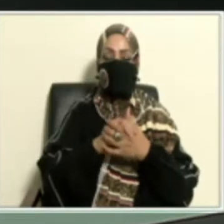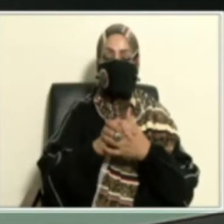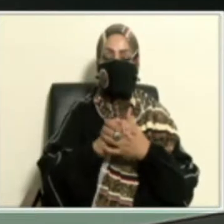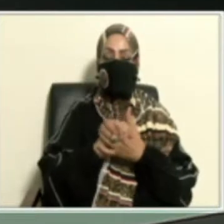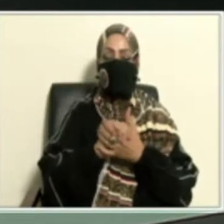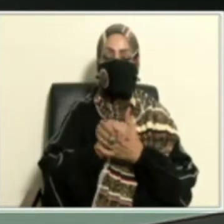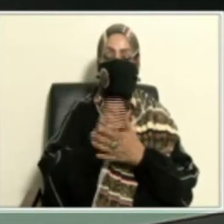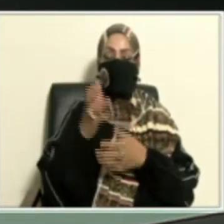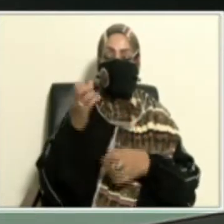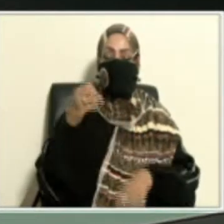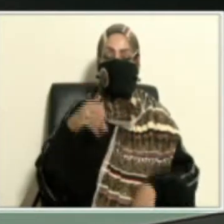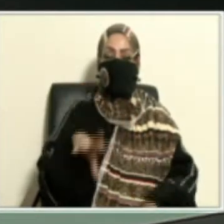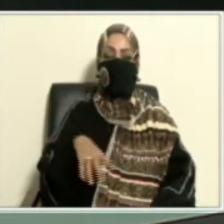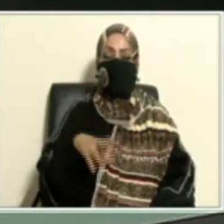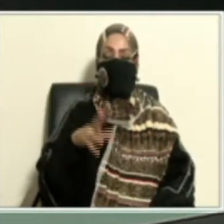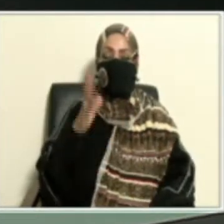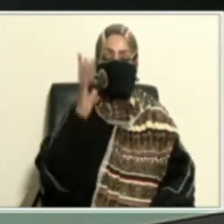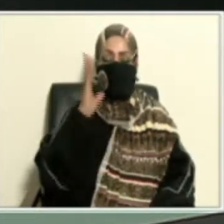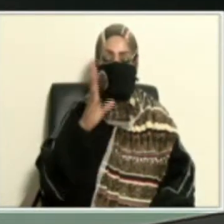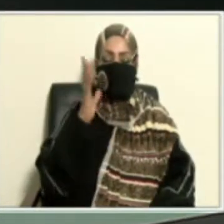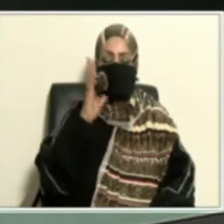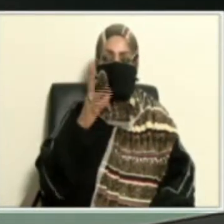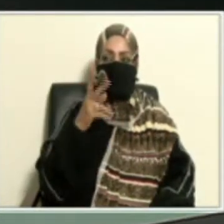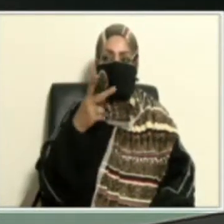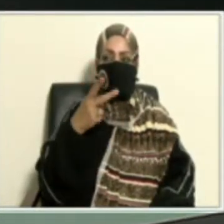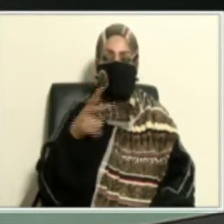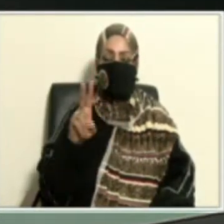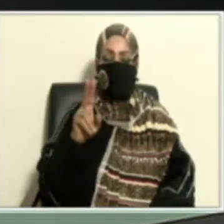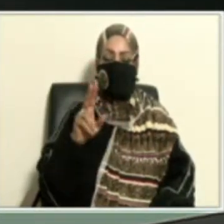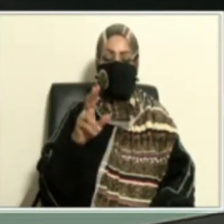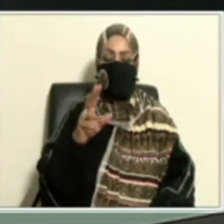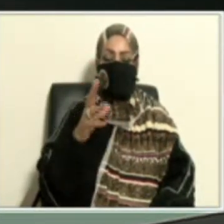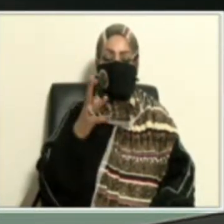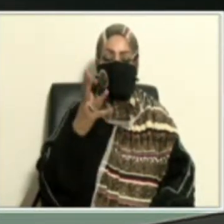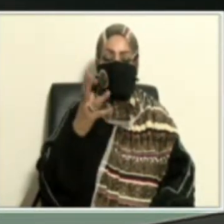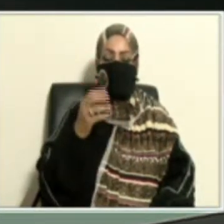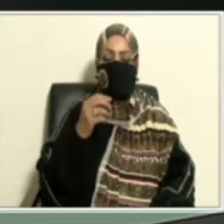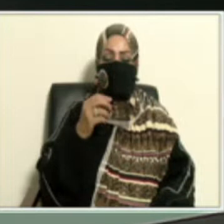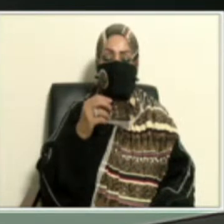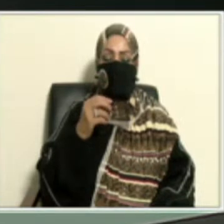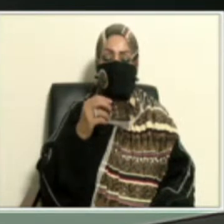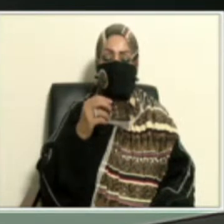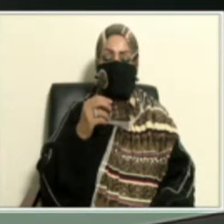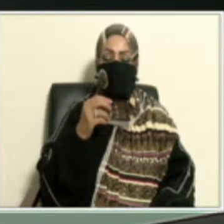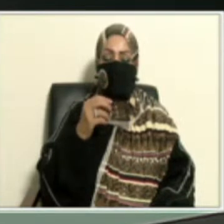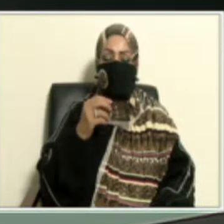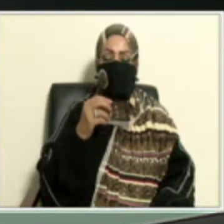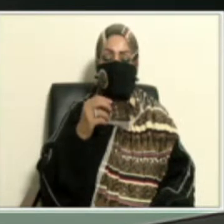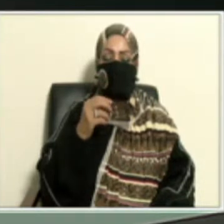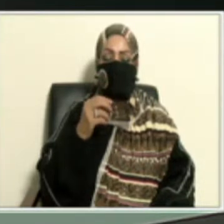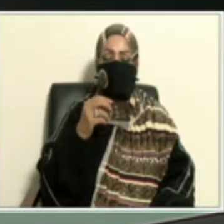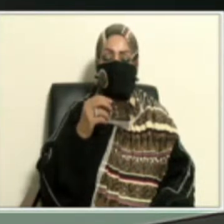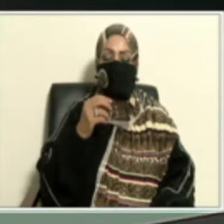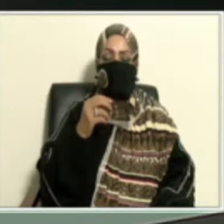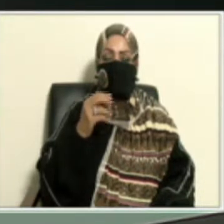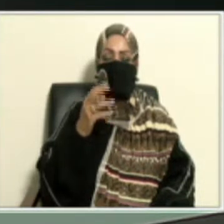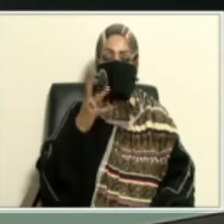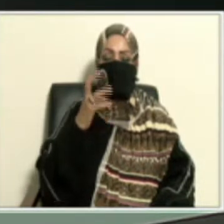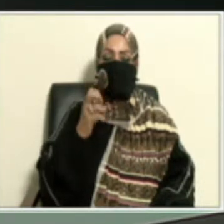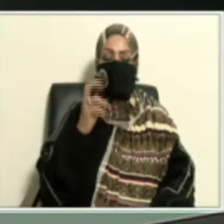سؤال واضح. هل تجوز الصلاة إذا حضر العشاء؟ نعم، يعني عشاء يعني مش العشاء الأكل